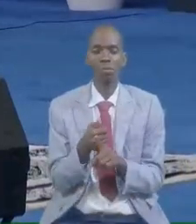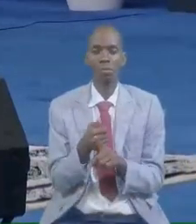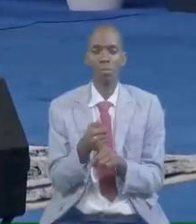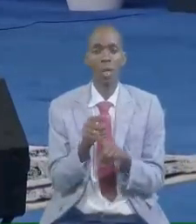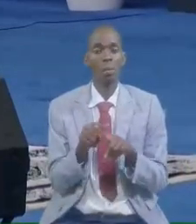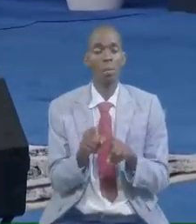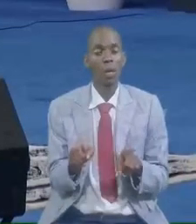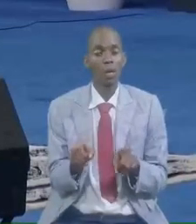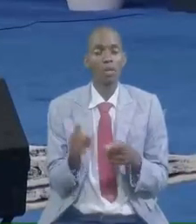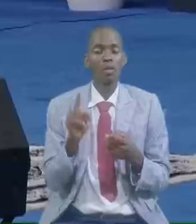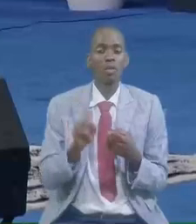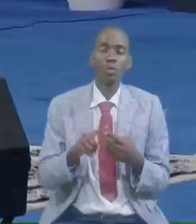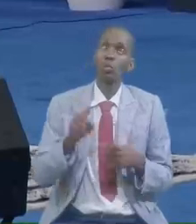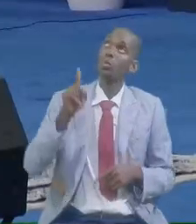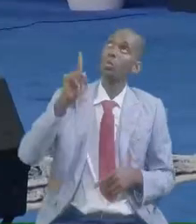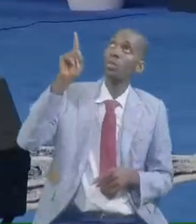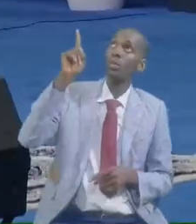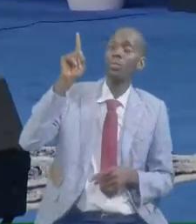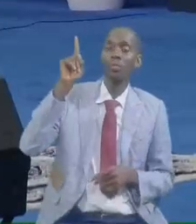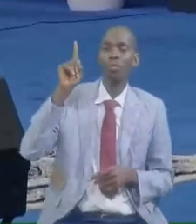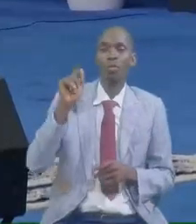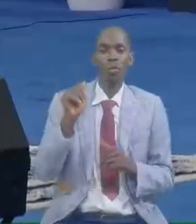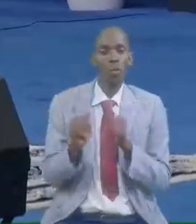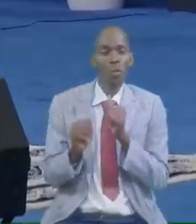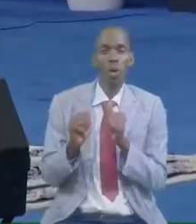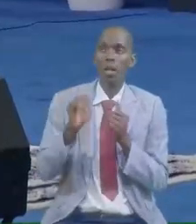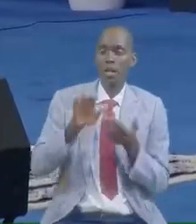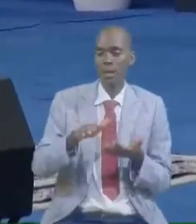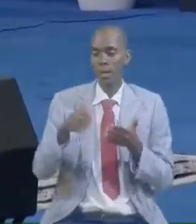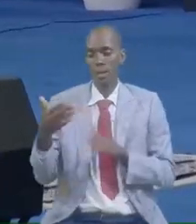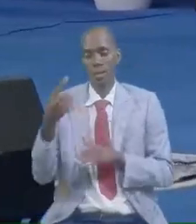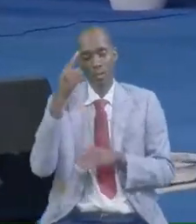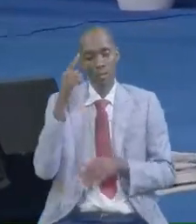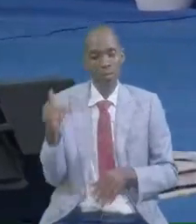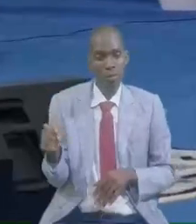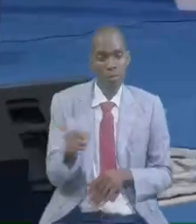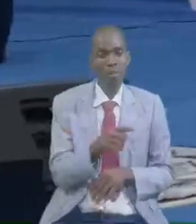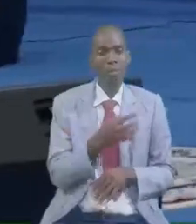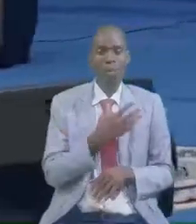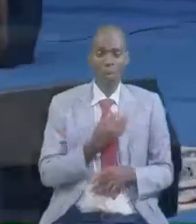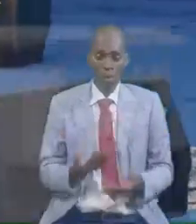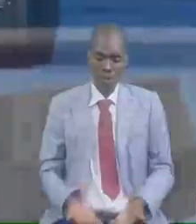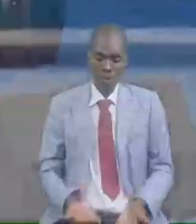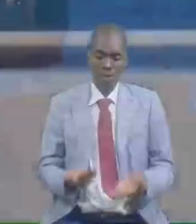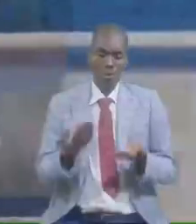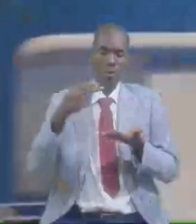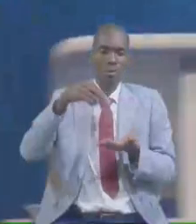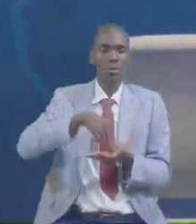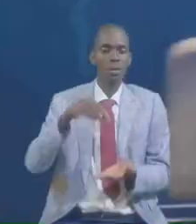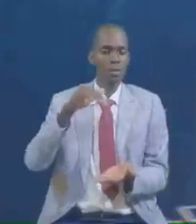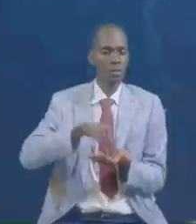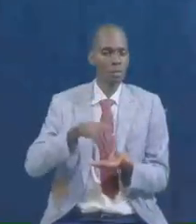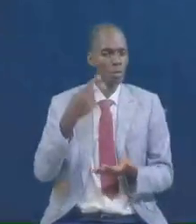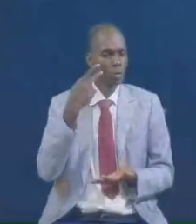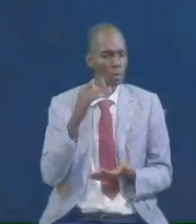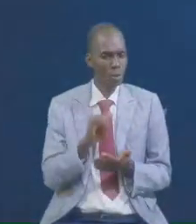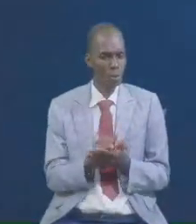mais pour celui qui est mort et ressuscité pour eux. Vous voyez